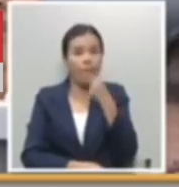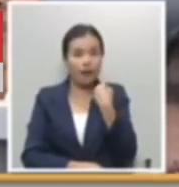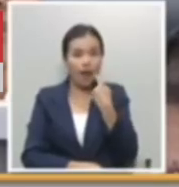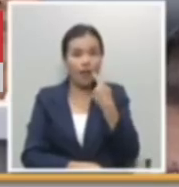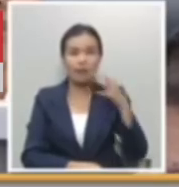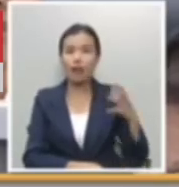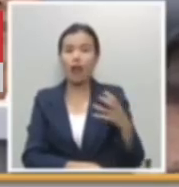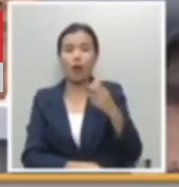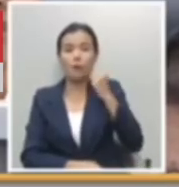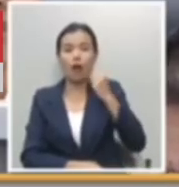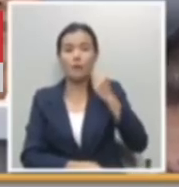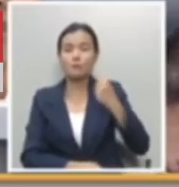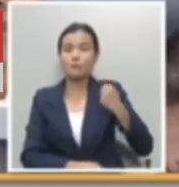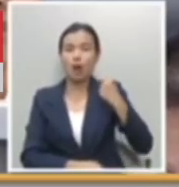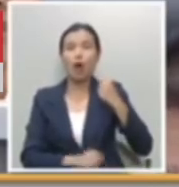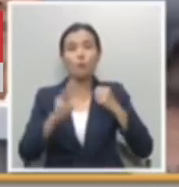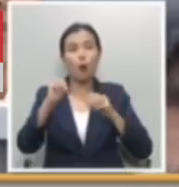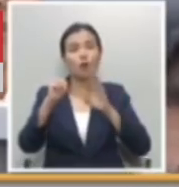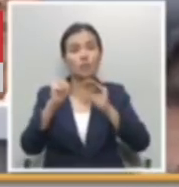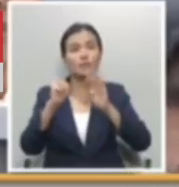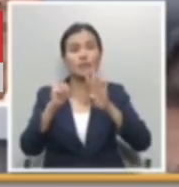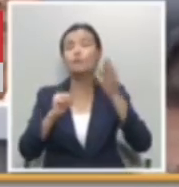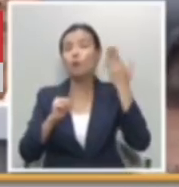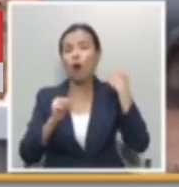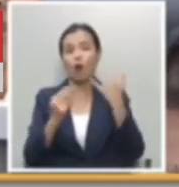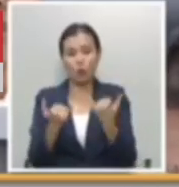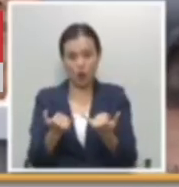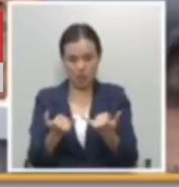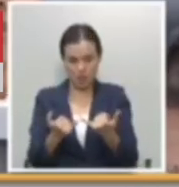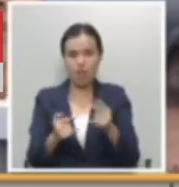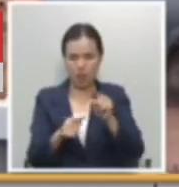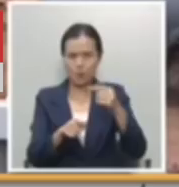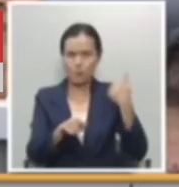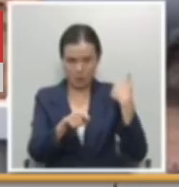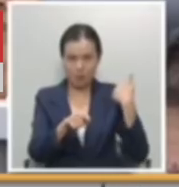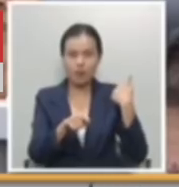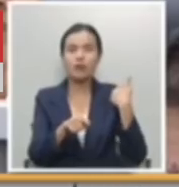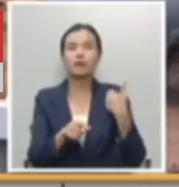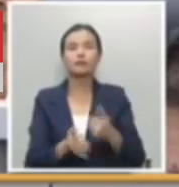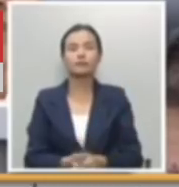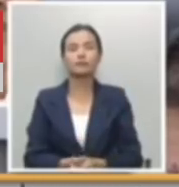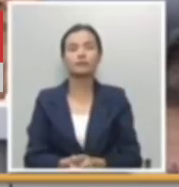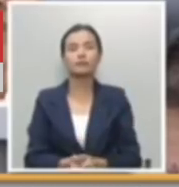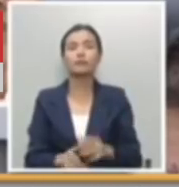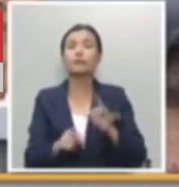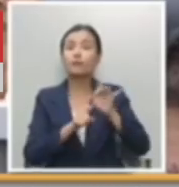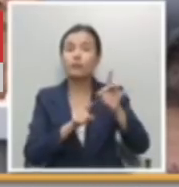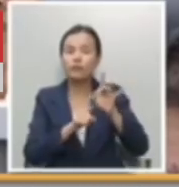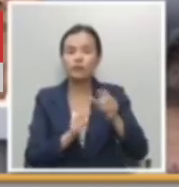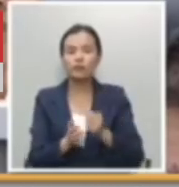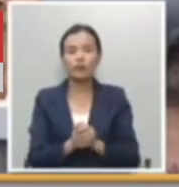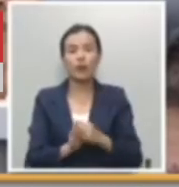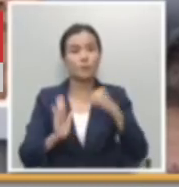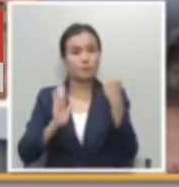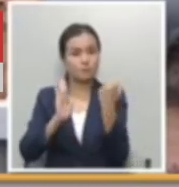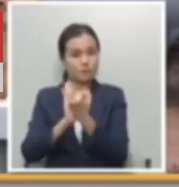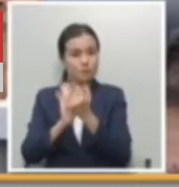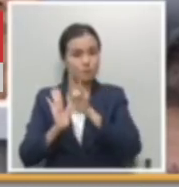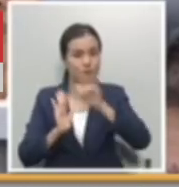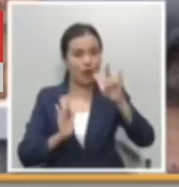ผด็จการที่ออกม.44ในยุคนั้นวันนี้มันยังใช้อยู่เลยข้อ8นะให้วีซ่าทำงาน5